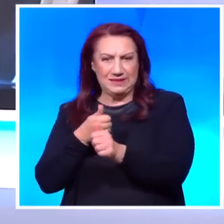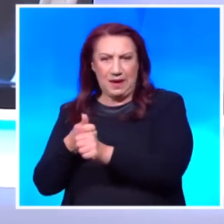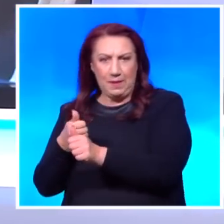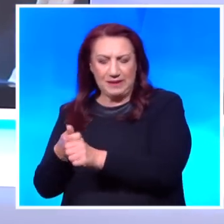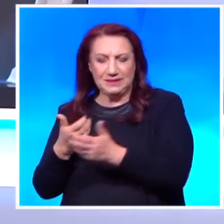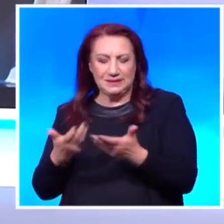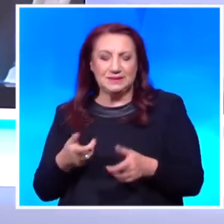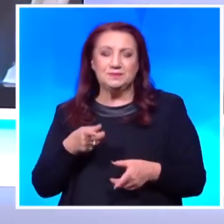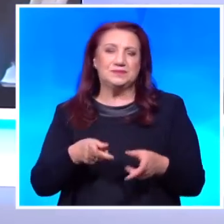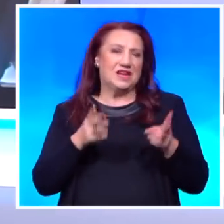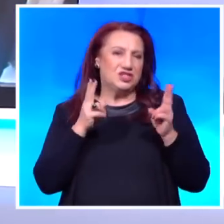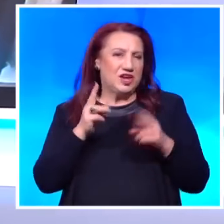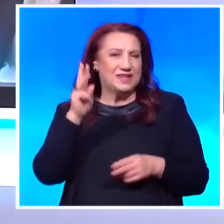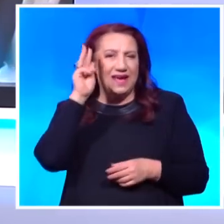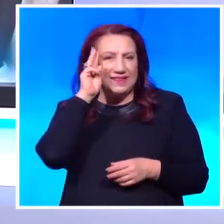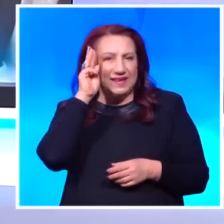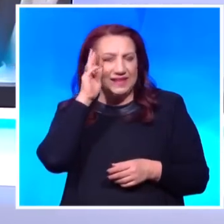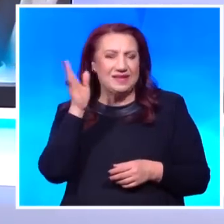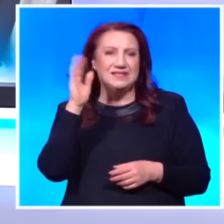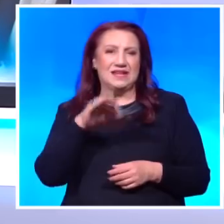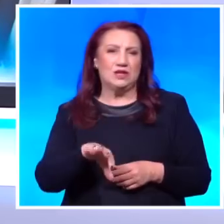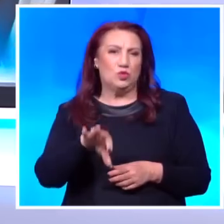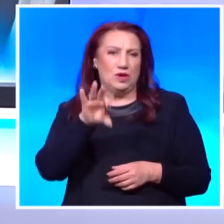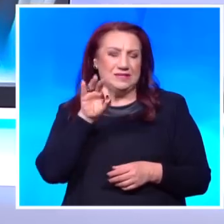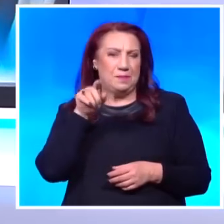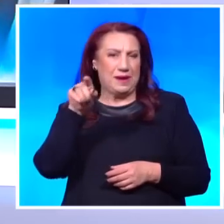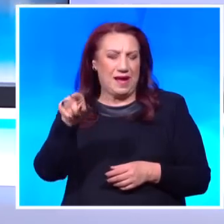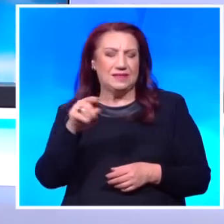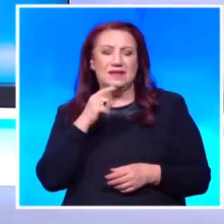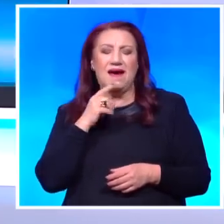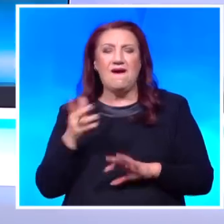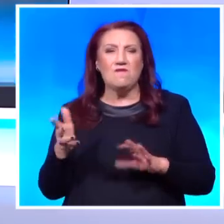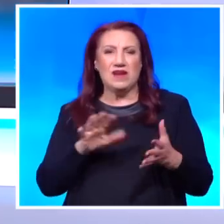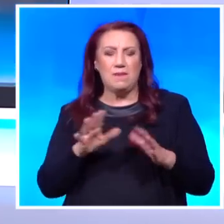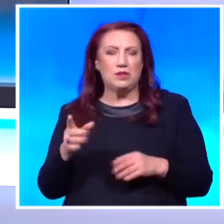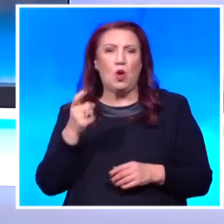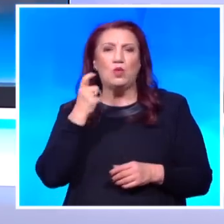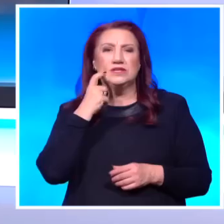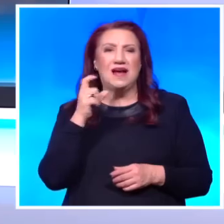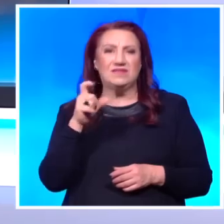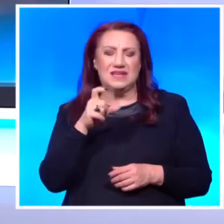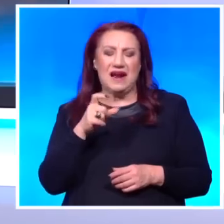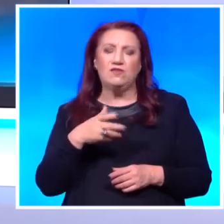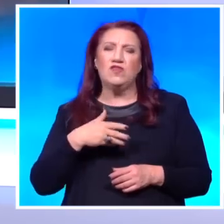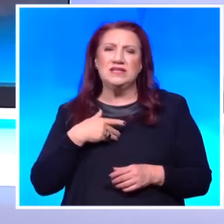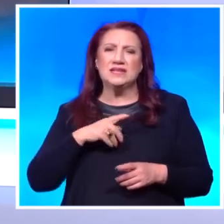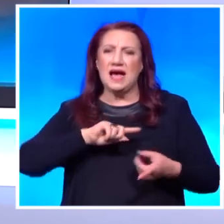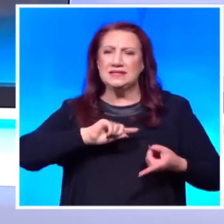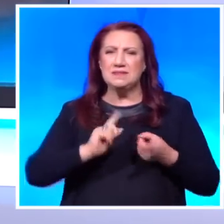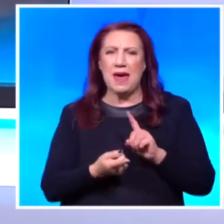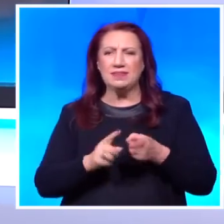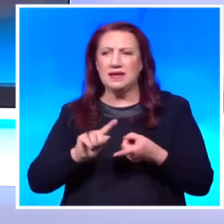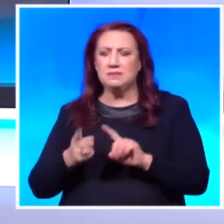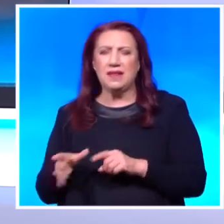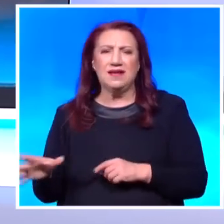избраният за изпълняващ длъжността главен прокурор Борислав Сарафов поиска смяната им. Съюзът на съдиите пък излезе с